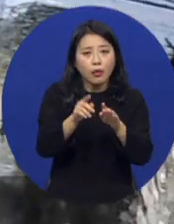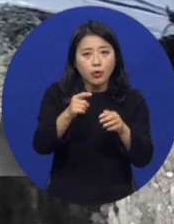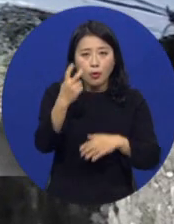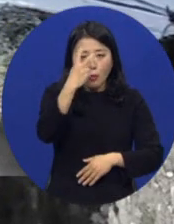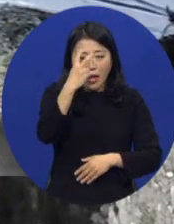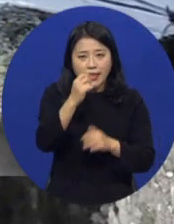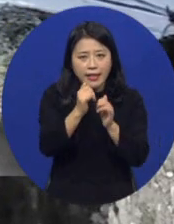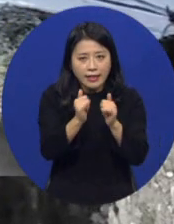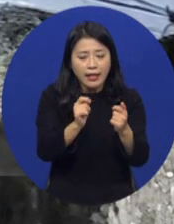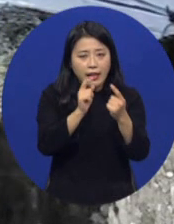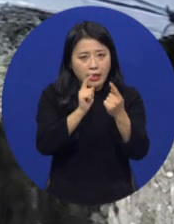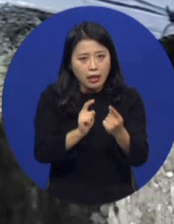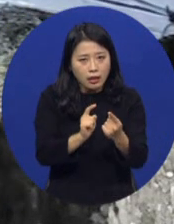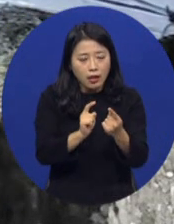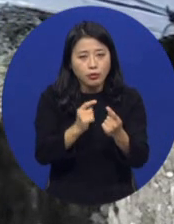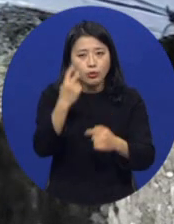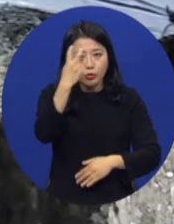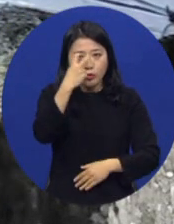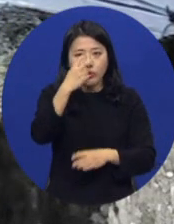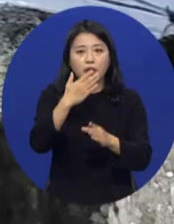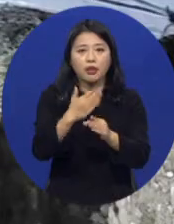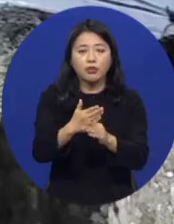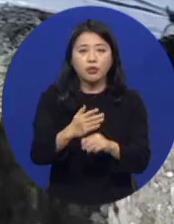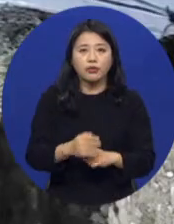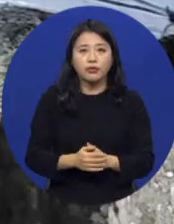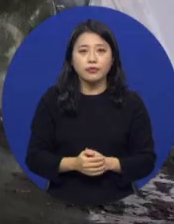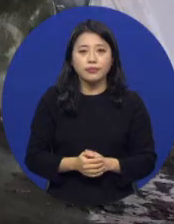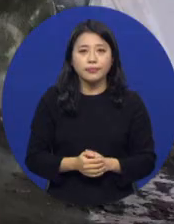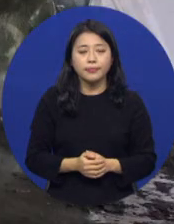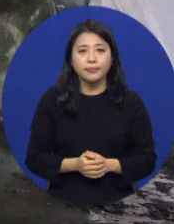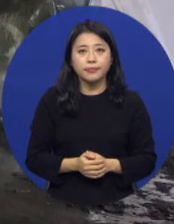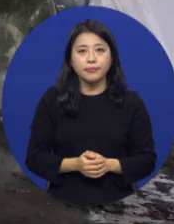대상으로 정확한 화재 원인을 조사하고 있습니다